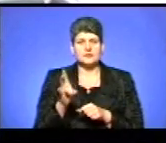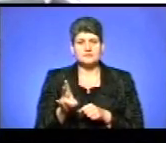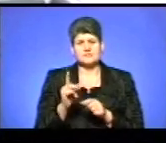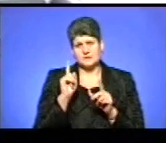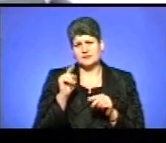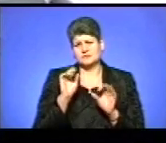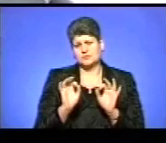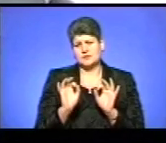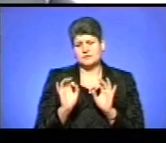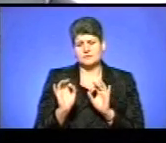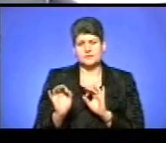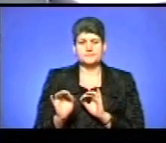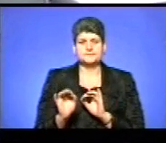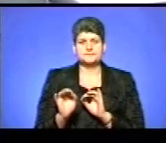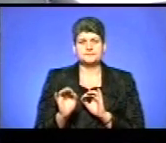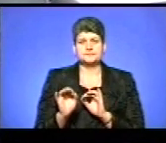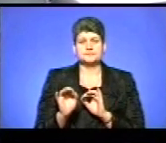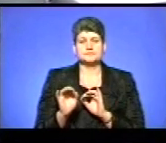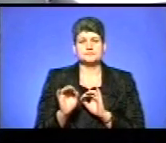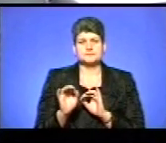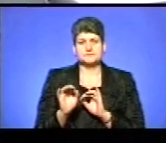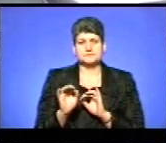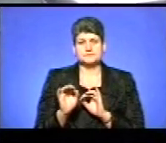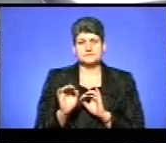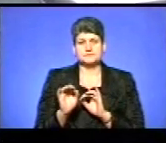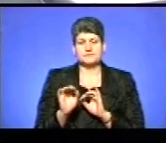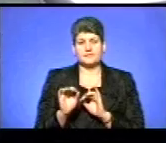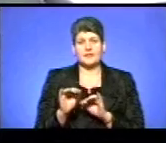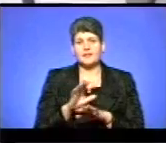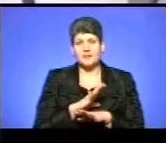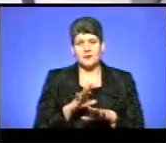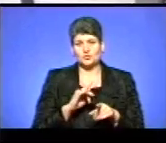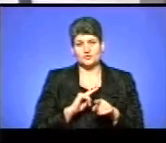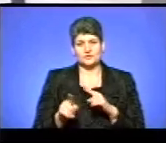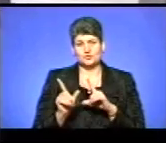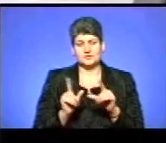нормально. Добре, ну, не буду ганяти.